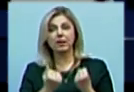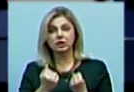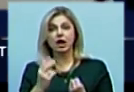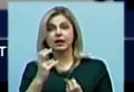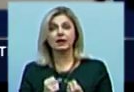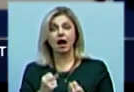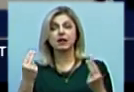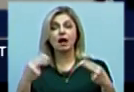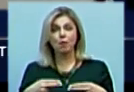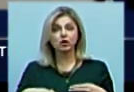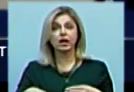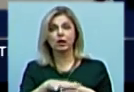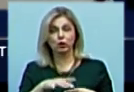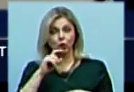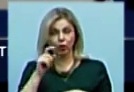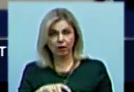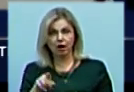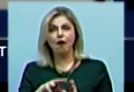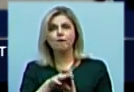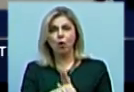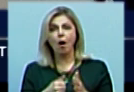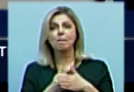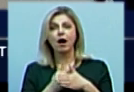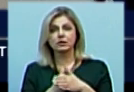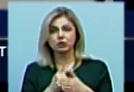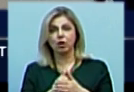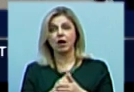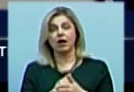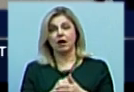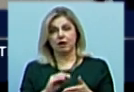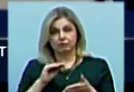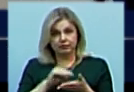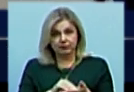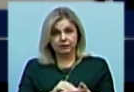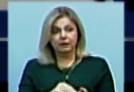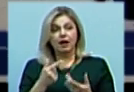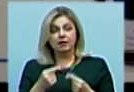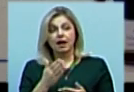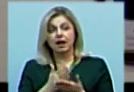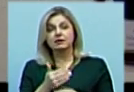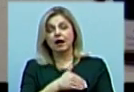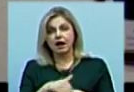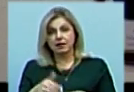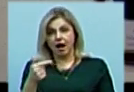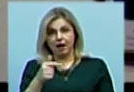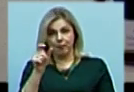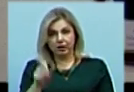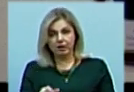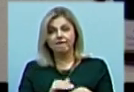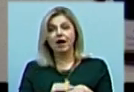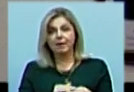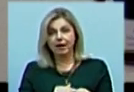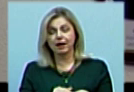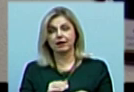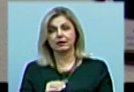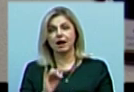територію України, він вноситься в базу даних «Інспектор 2006», де є адреса громадянина, фамілія,